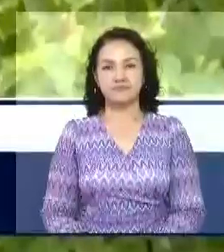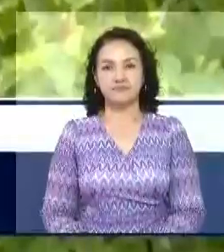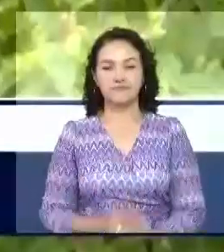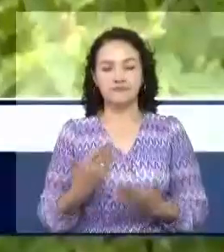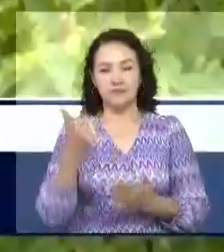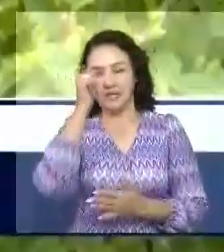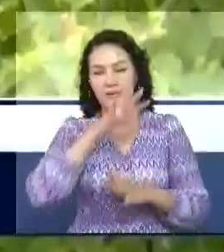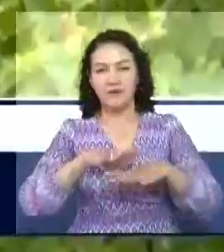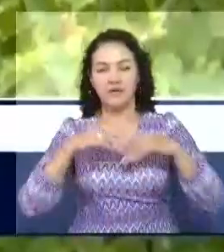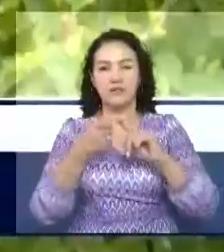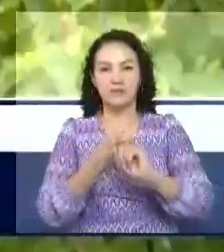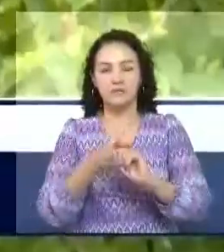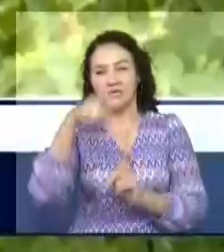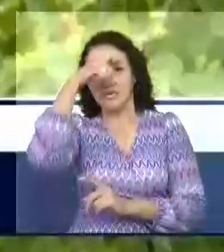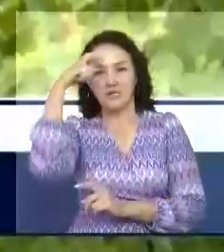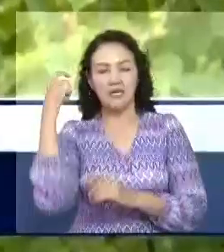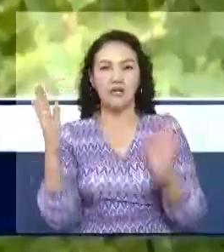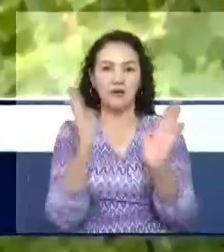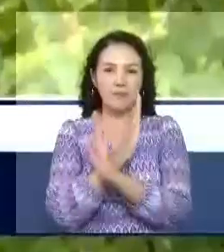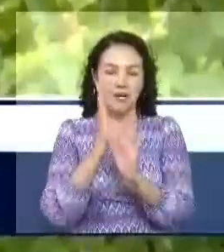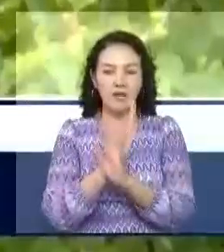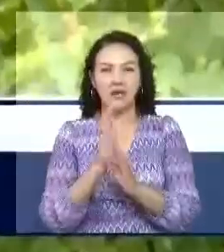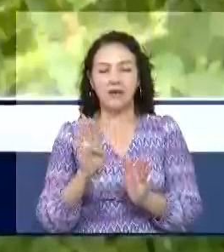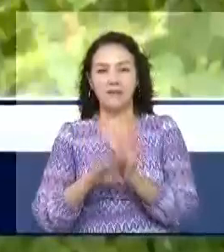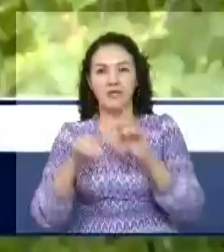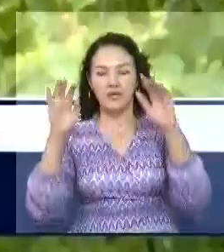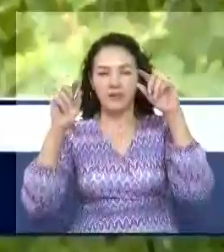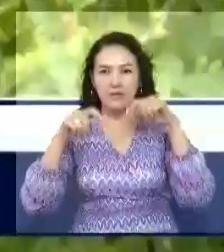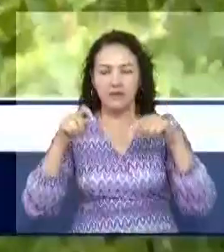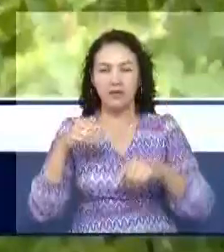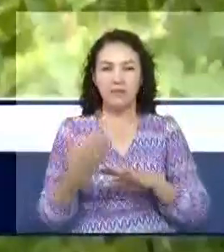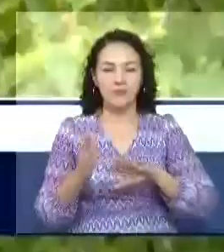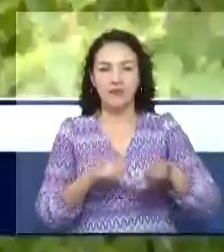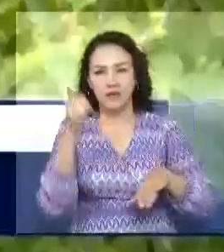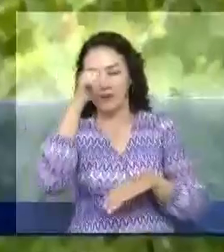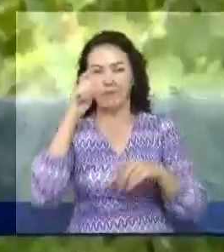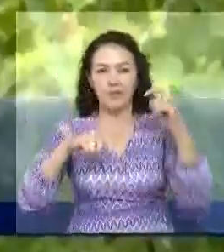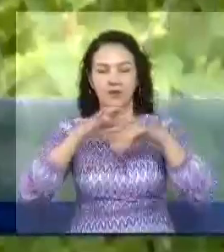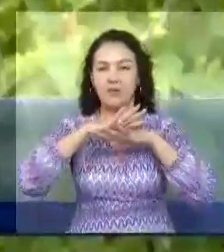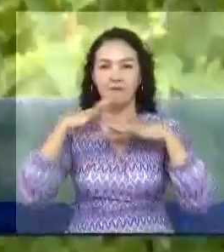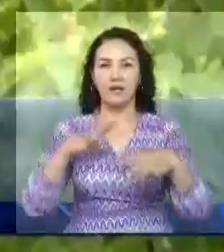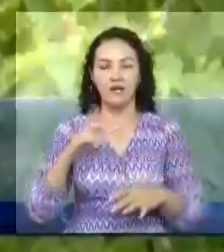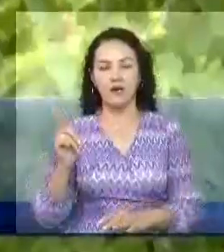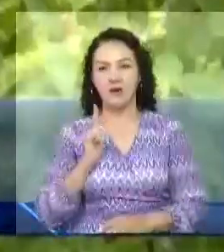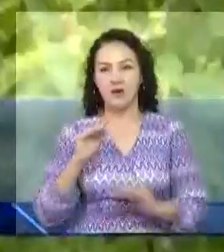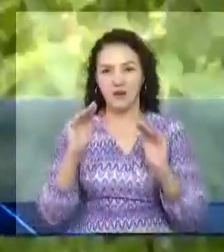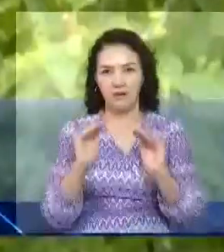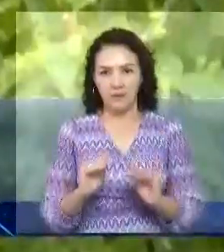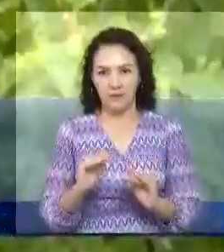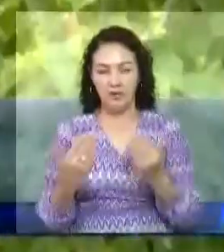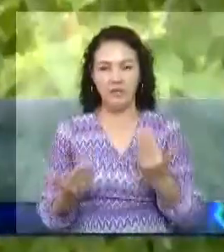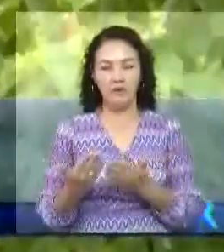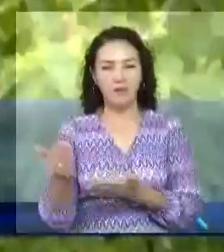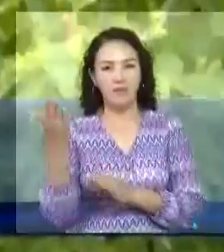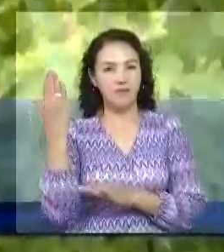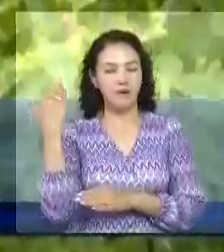В этом году большое влияние оказали жаркая погода и отсутствие осадков. По сравнению с прошлым годом, когда дождей было много, урожай ожидается ниже. Если прошлую